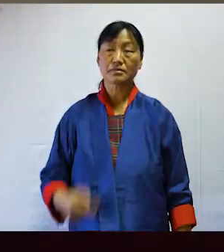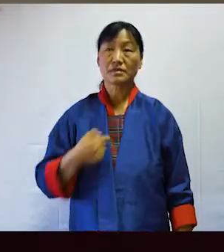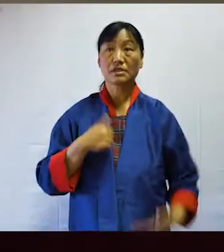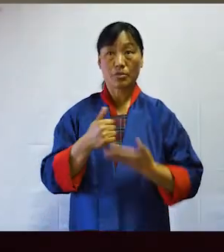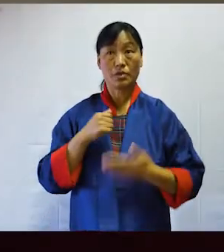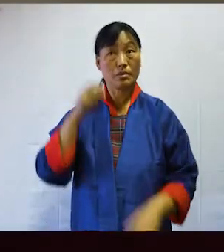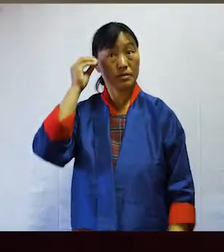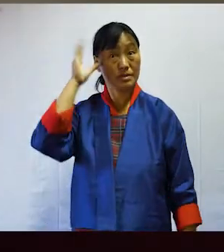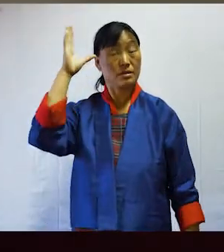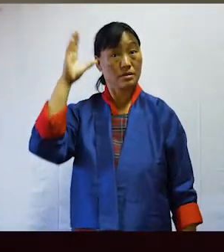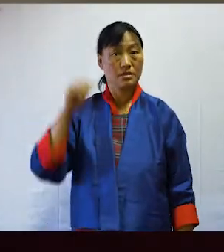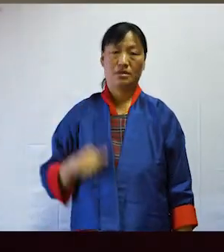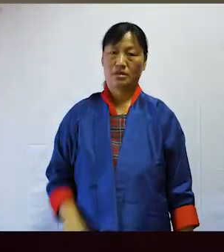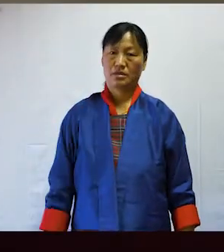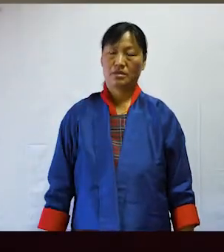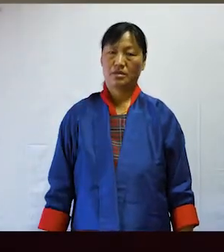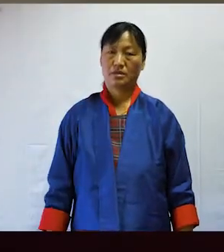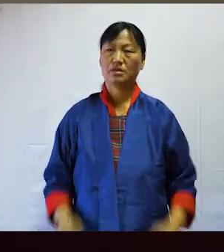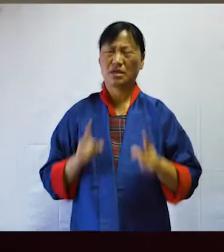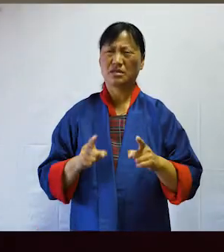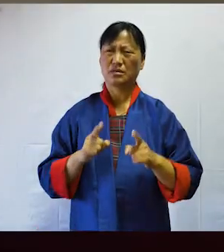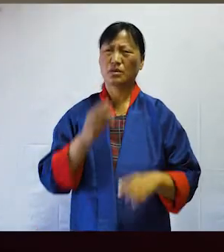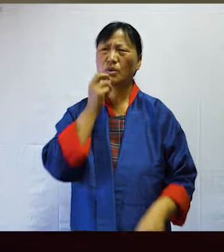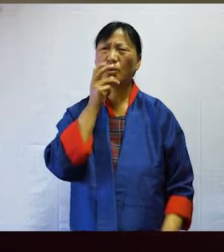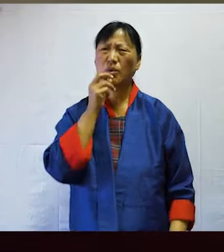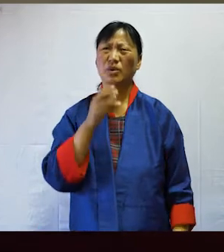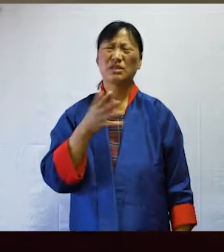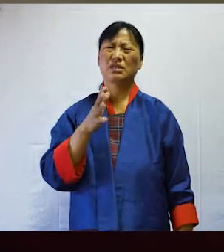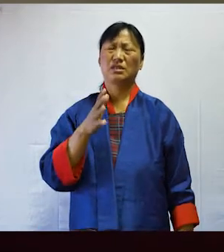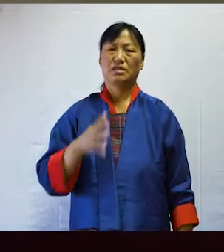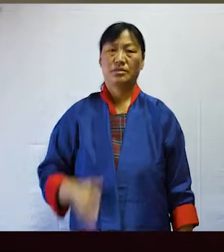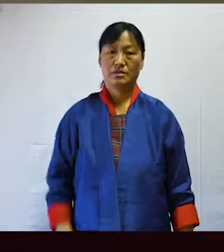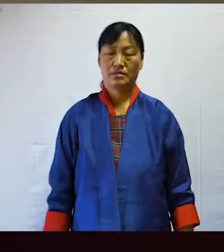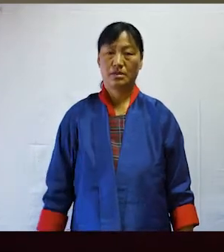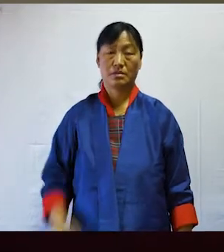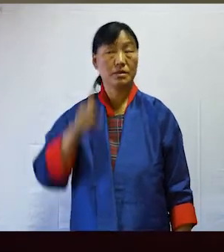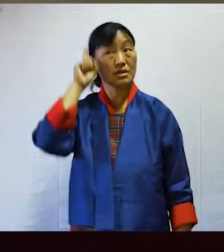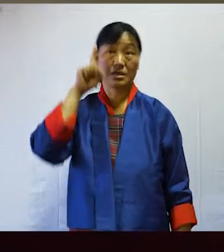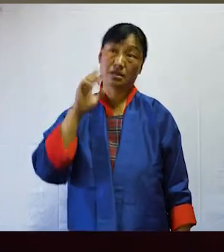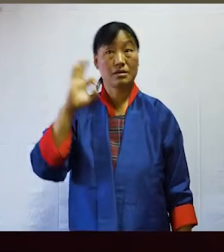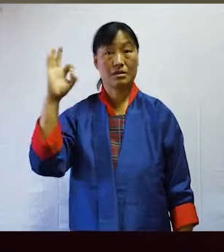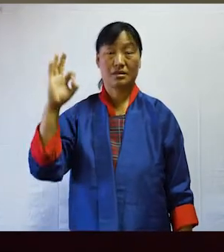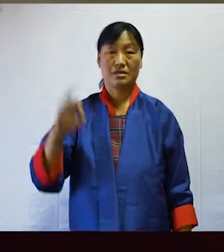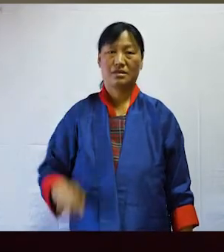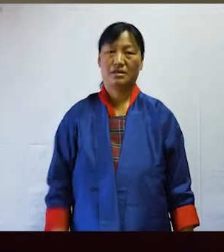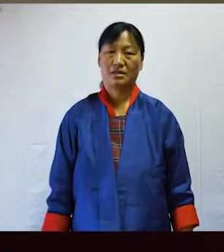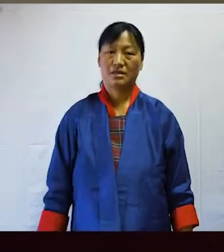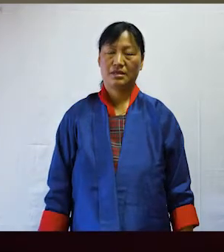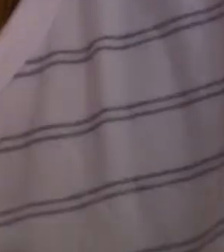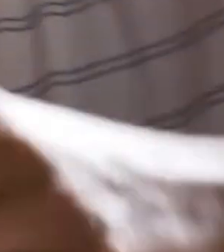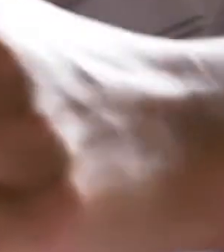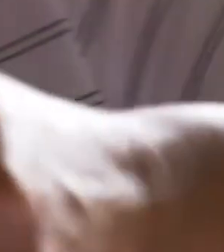नखुन्दी खुन्दै सेटै ल त्यहाँदेखि तातो मतुपतिर खोखा तातो तुबेला म छुएँ म सिनेरी कहाँ नि ल